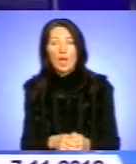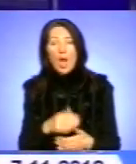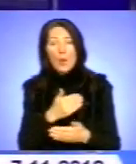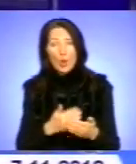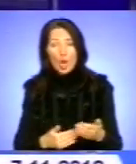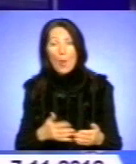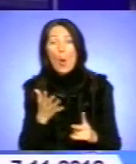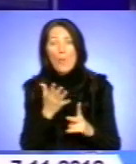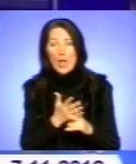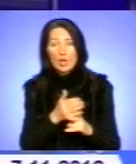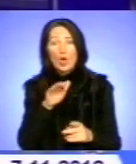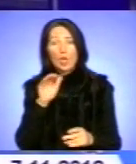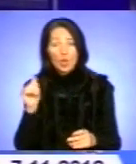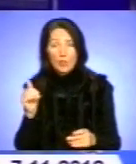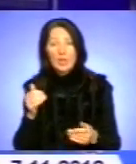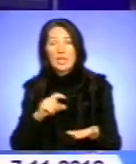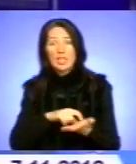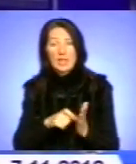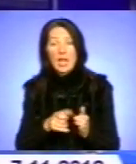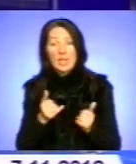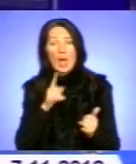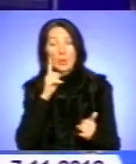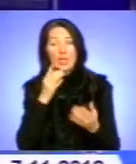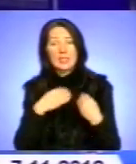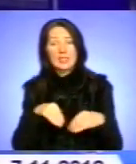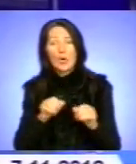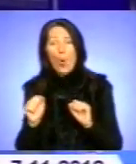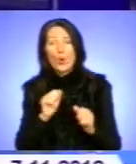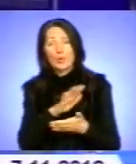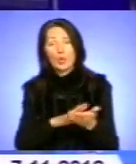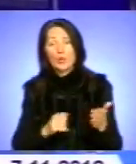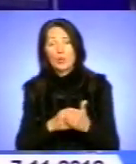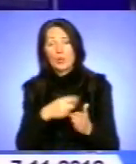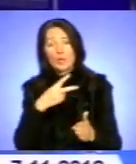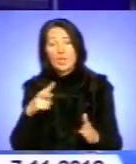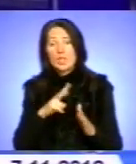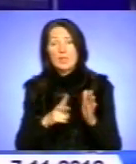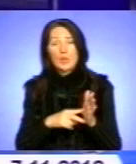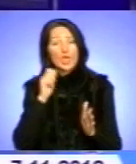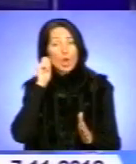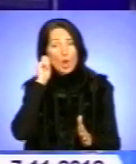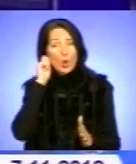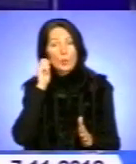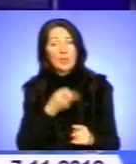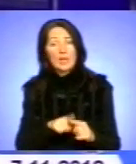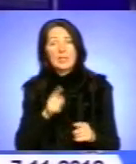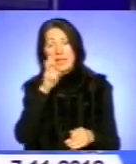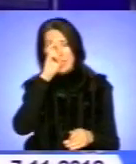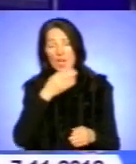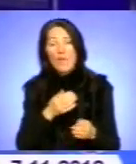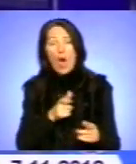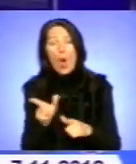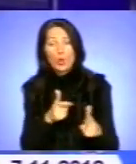Програму пільгового кредитування житла для молодих сімей уряд продовжив до 2017 року. На це держава готова